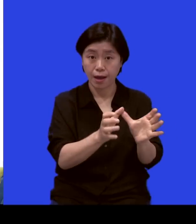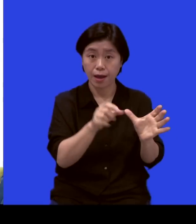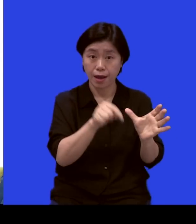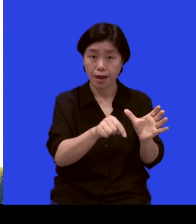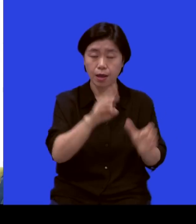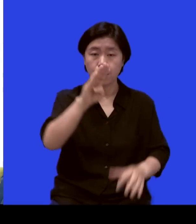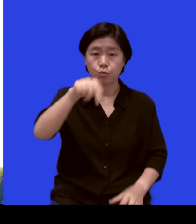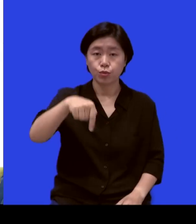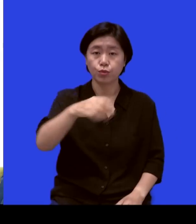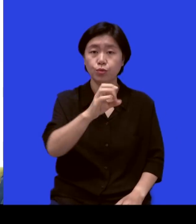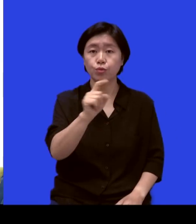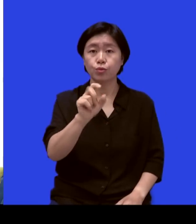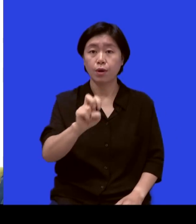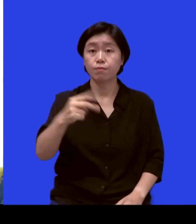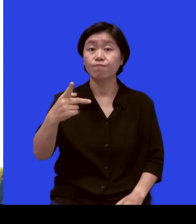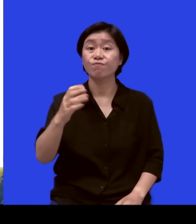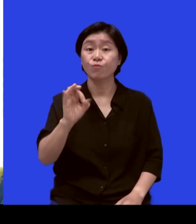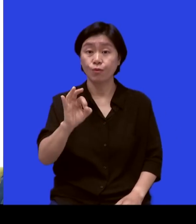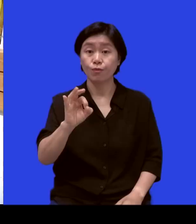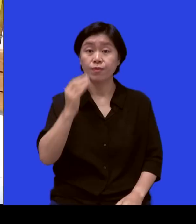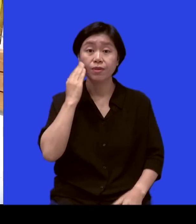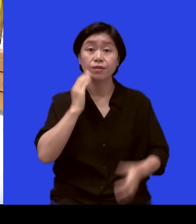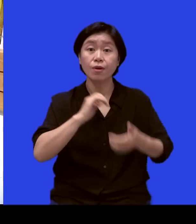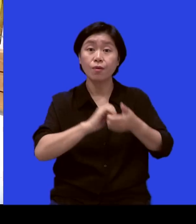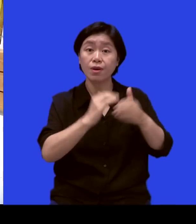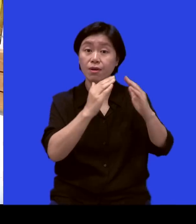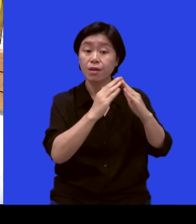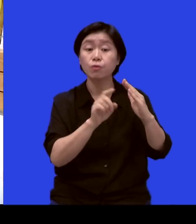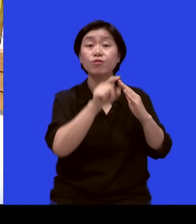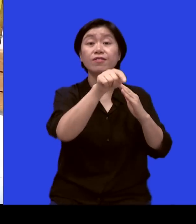부암동, 종로구 부암동입니다. 청와대 뒷산,